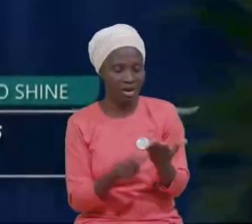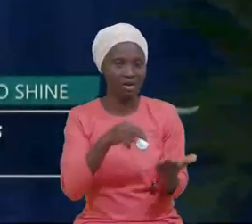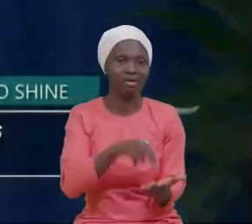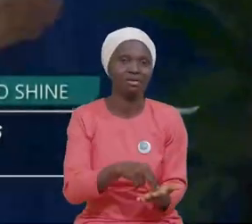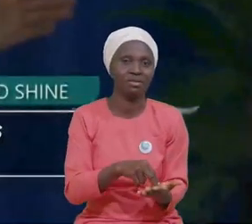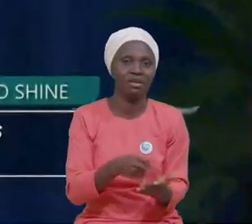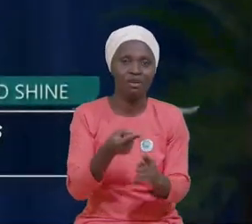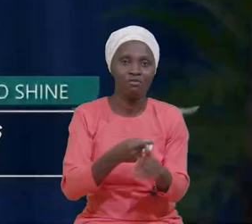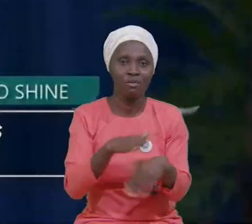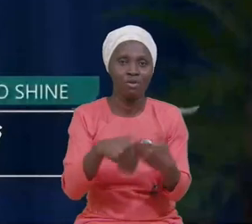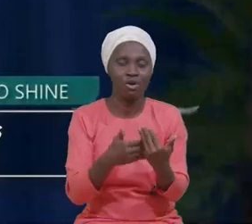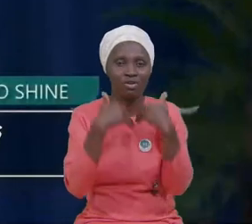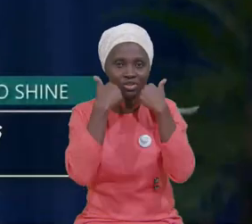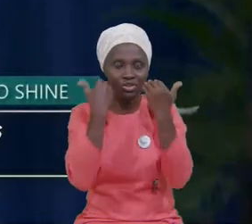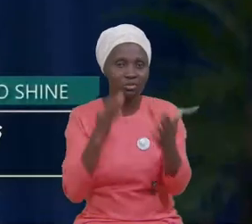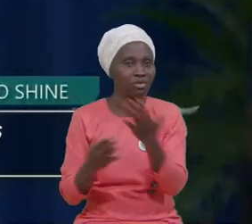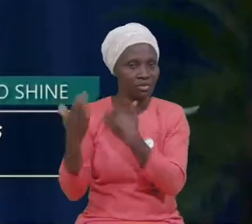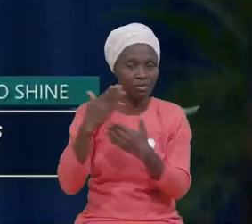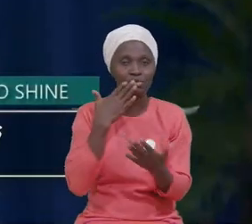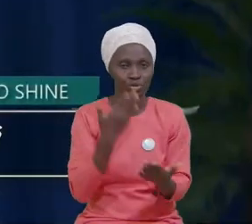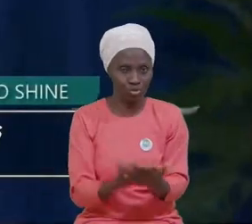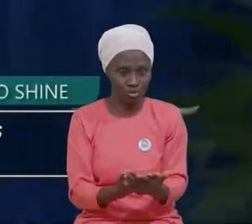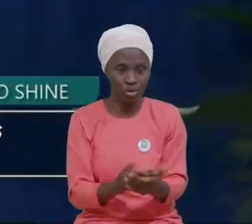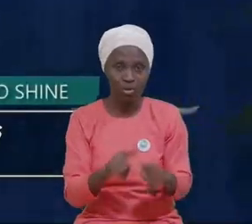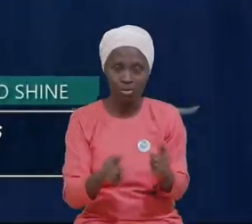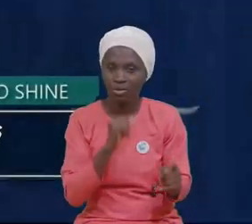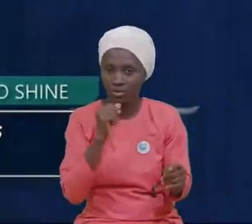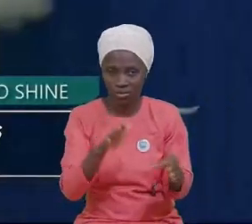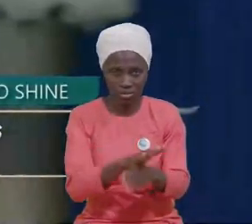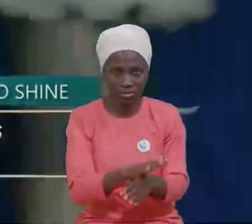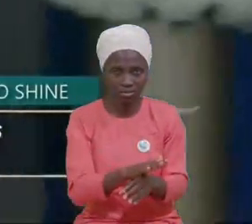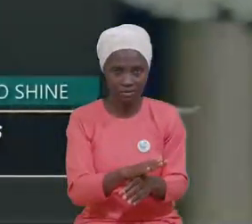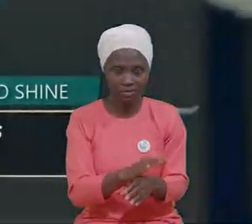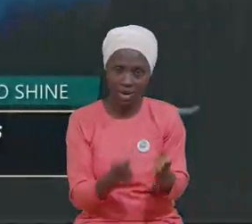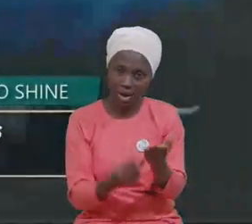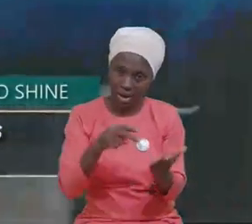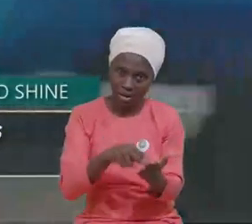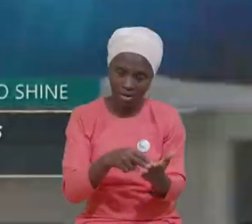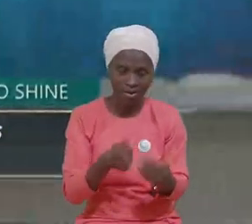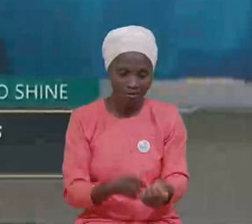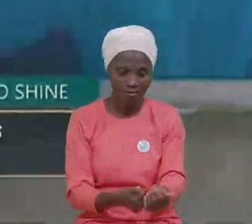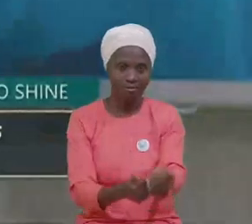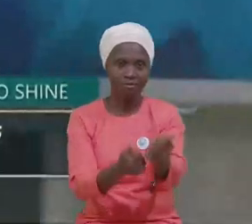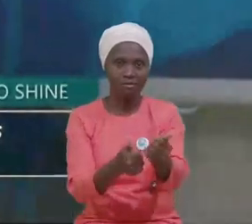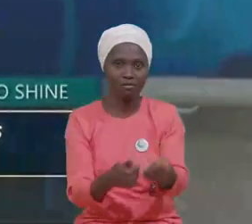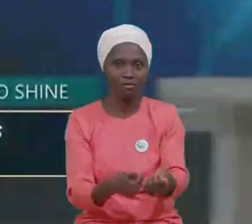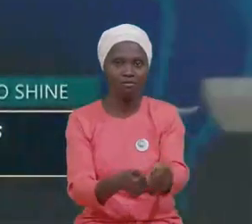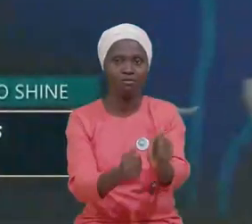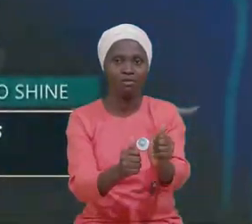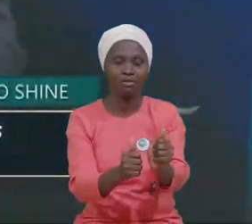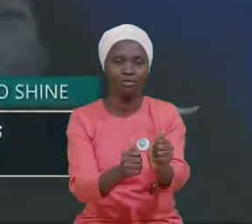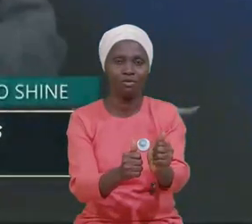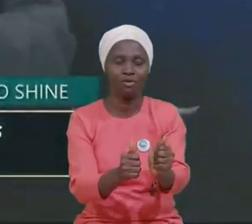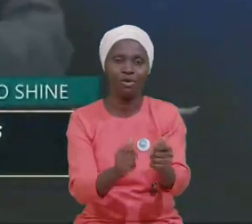Je me suis levé de toutes les hontes du passé, c'est bon, mais ce n'est pas suffisant. Tu te lèves et tu